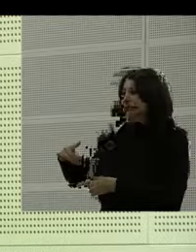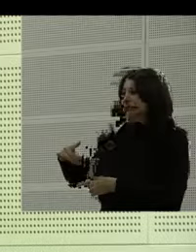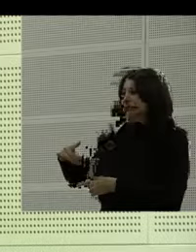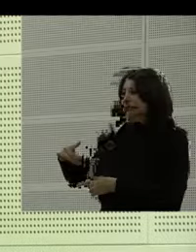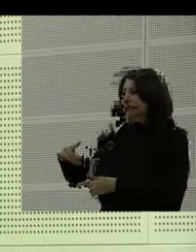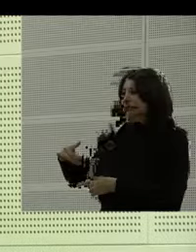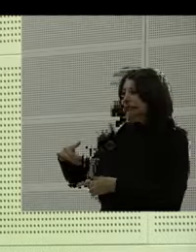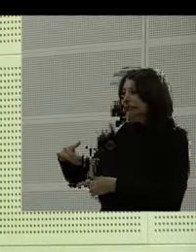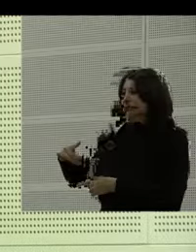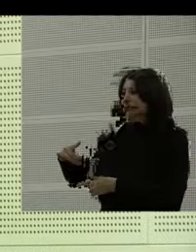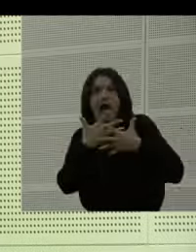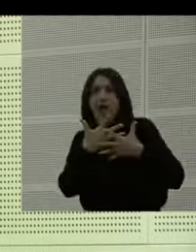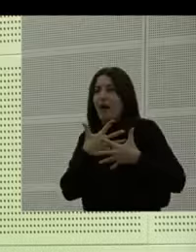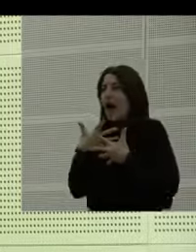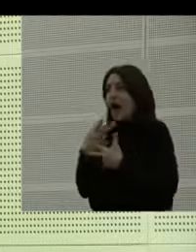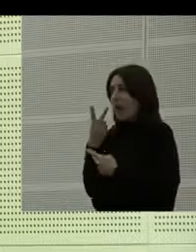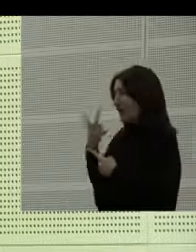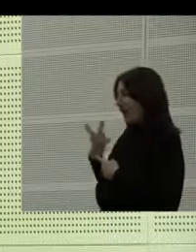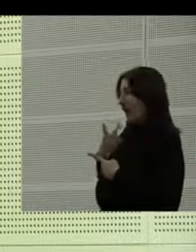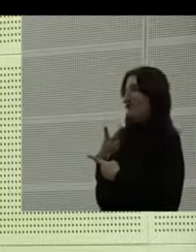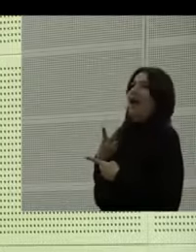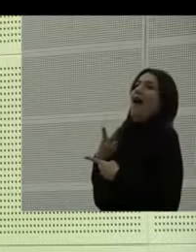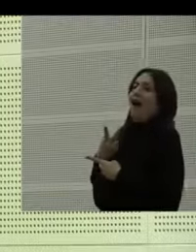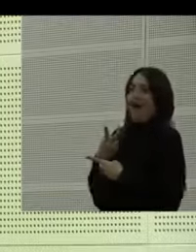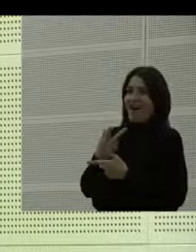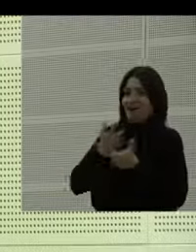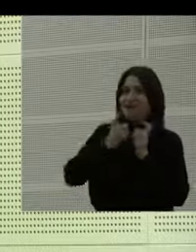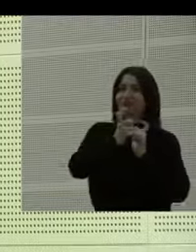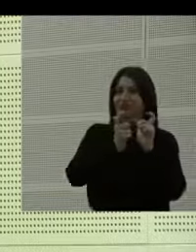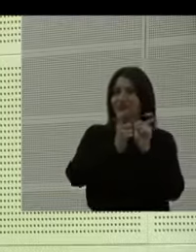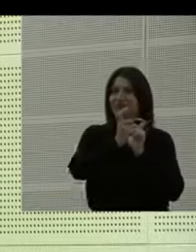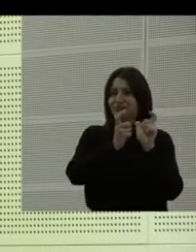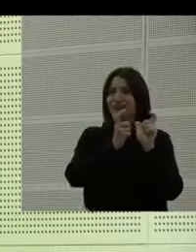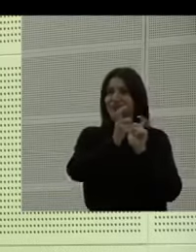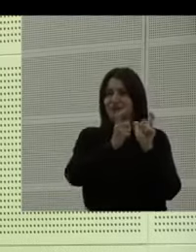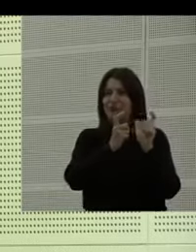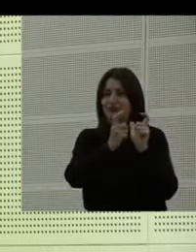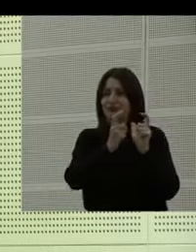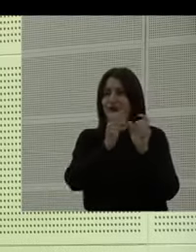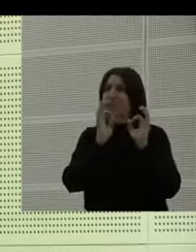questo principe. È l'unico esempio dei tanti miti